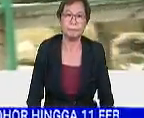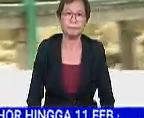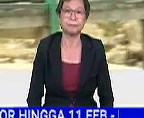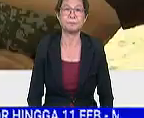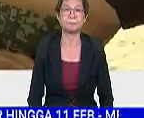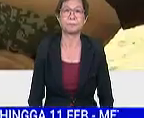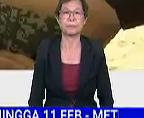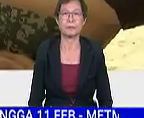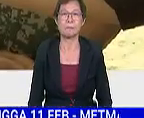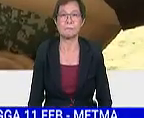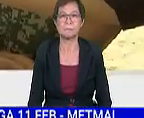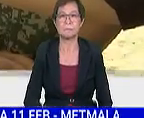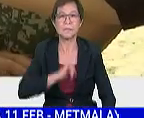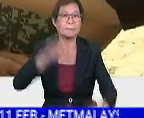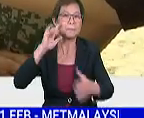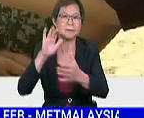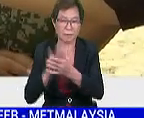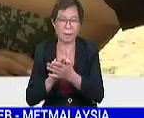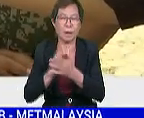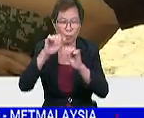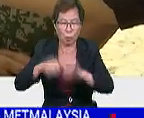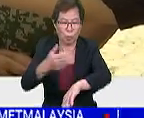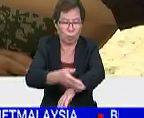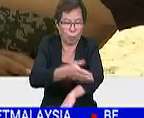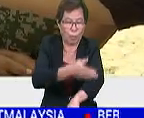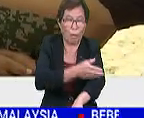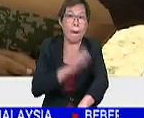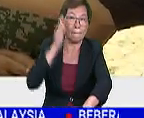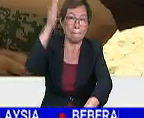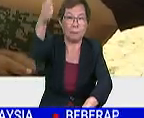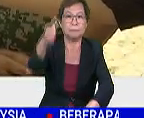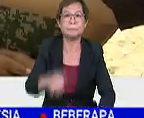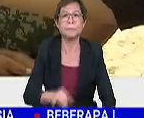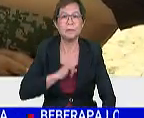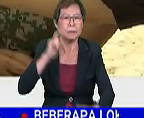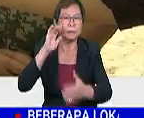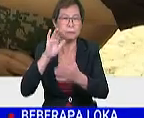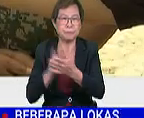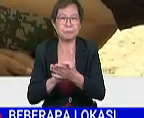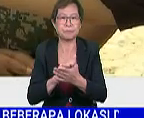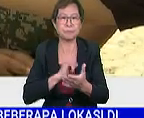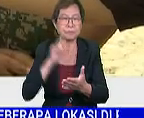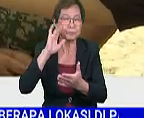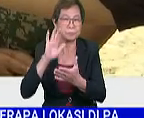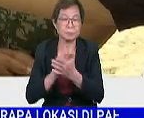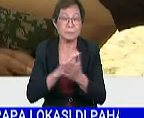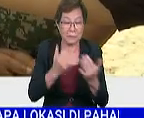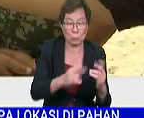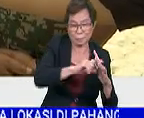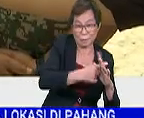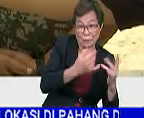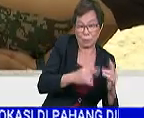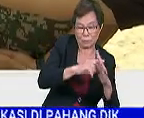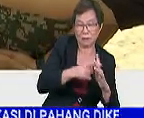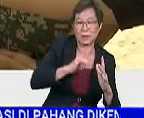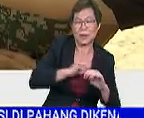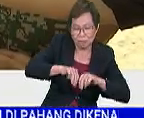pdrm Saya yakin benda ini dapat dipertingkatkan di masa mendatang Saya yakin latihan ini merupakan titik mulanya untuk